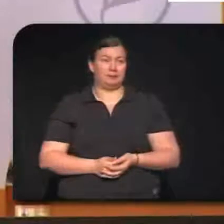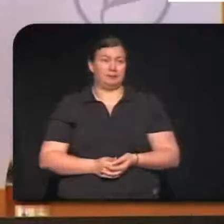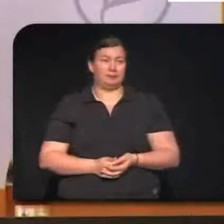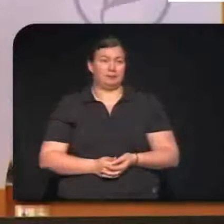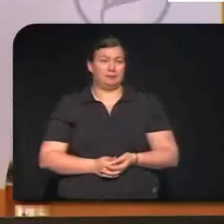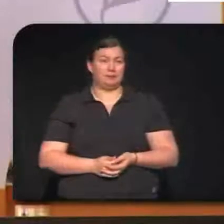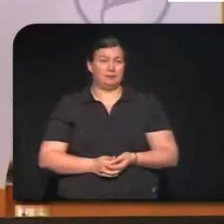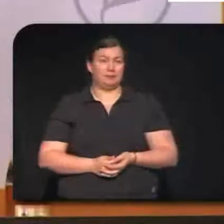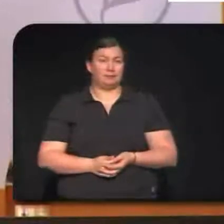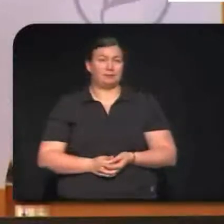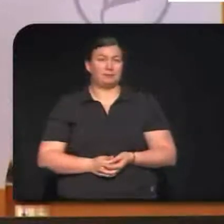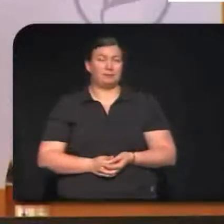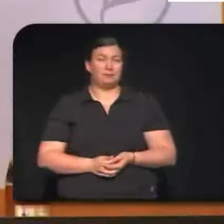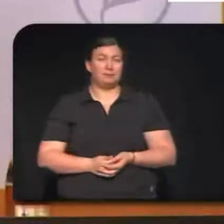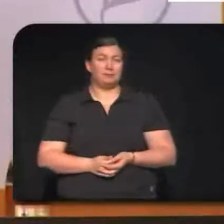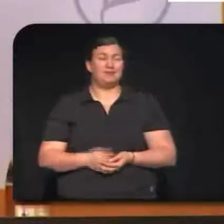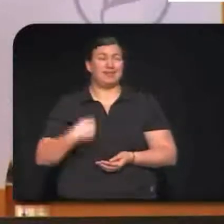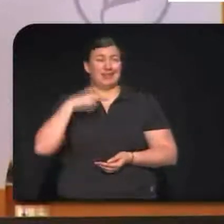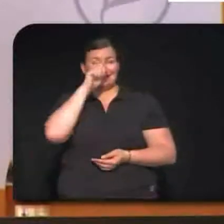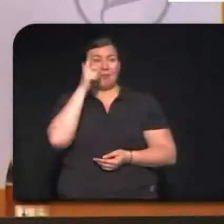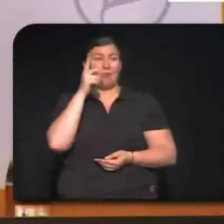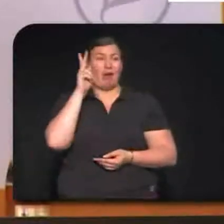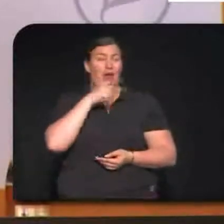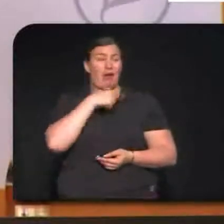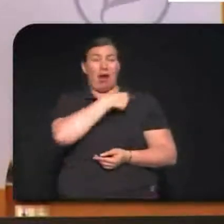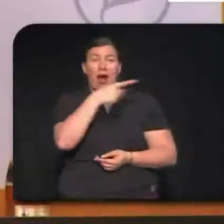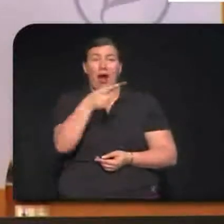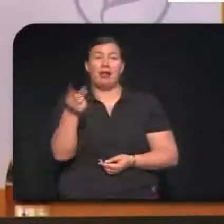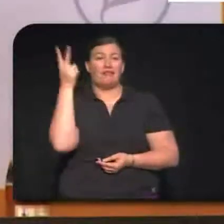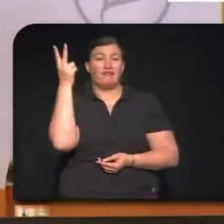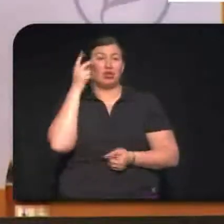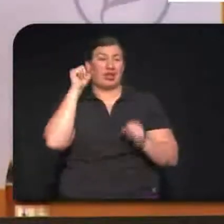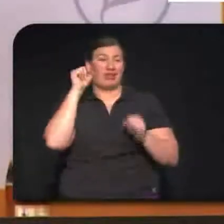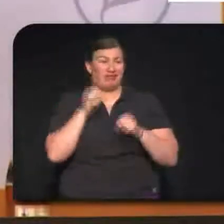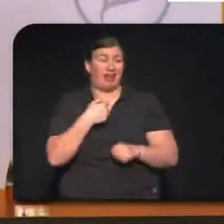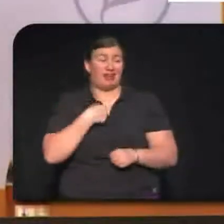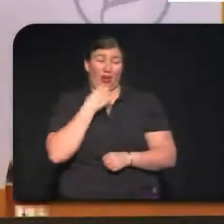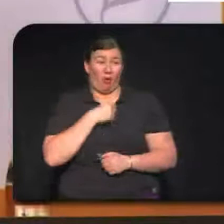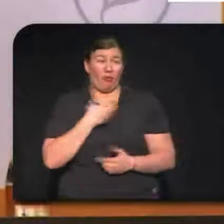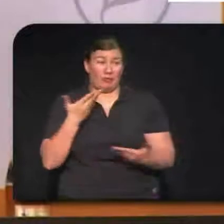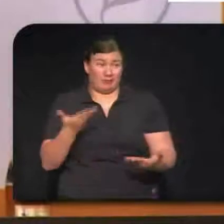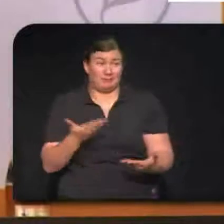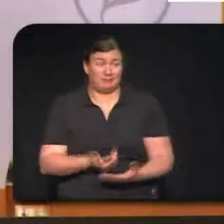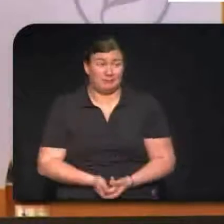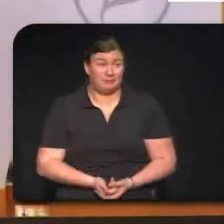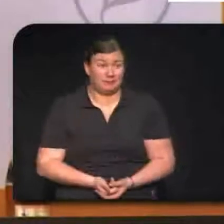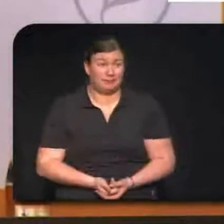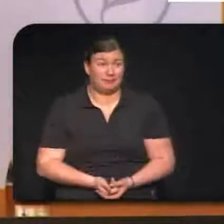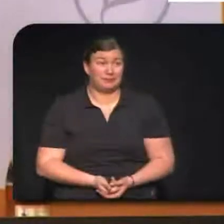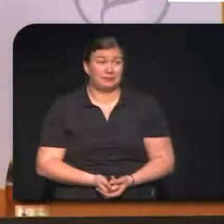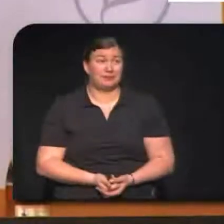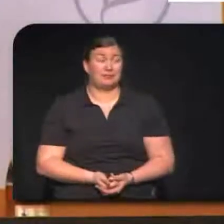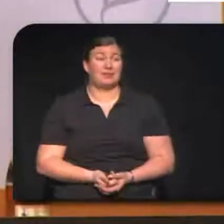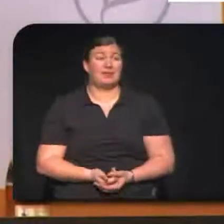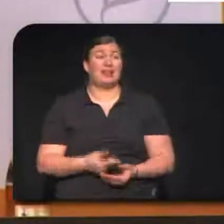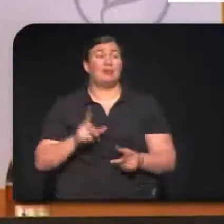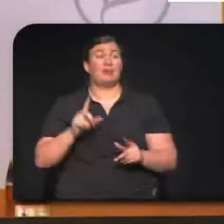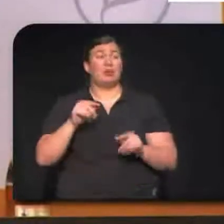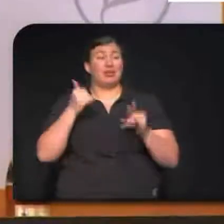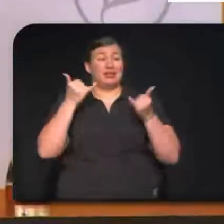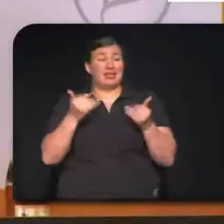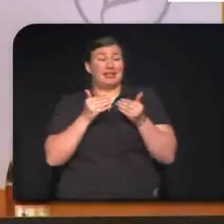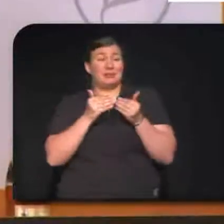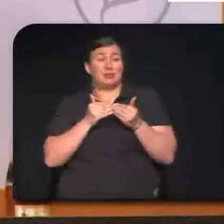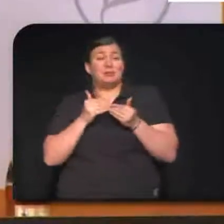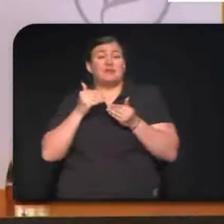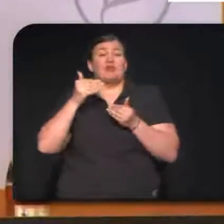ich glaube dass ihr das alle versteht ich hoffe es also dann müssen wir das jetzt nach